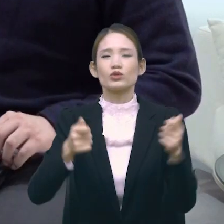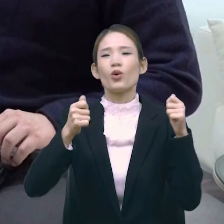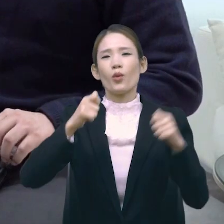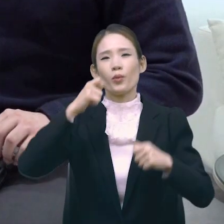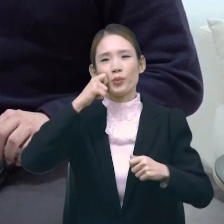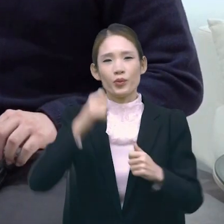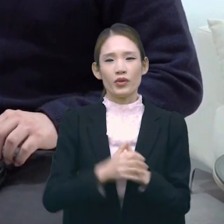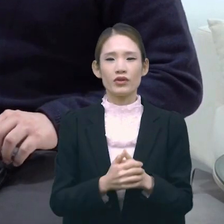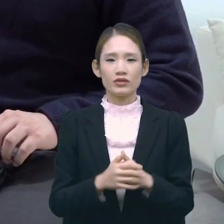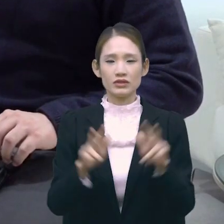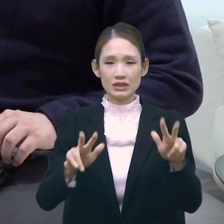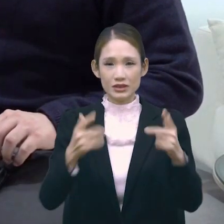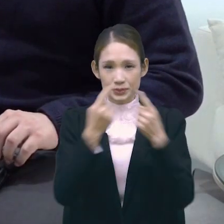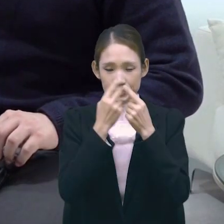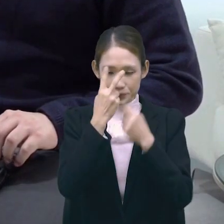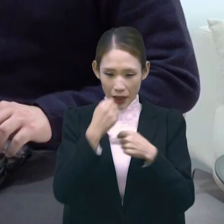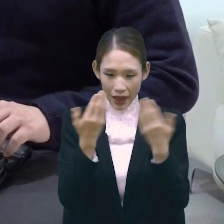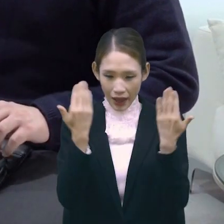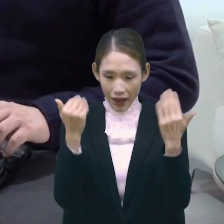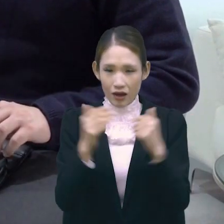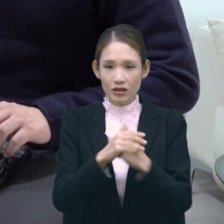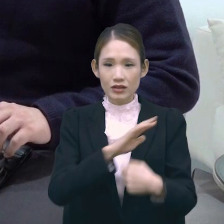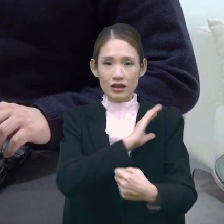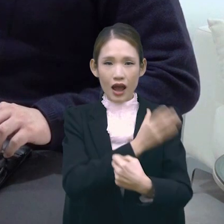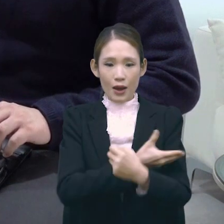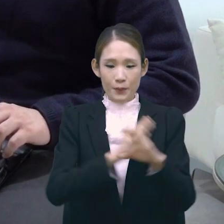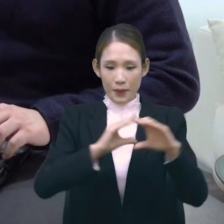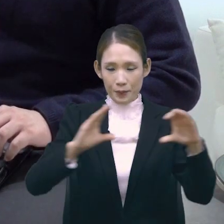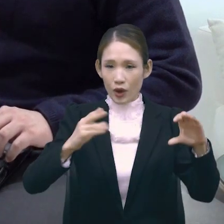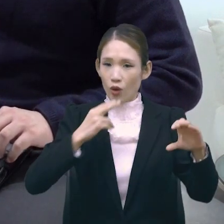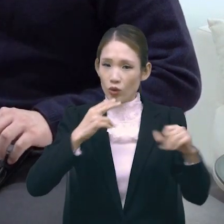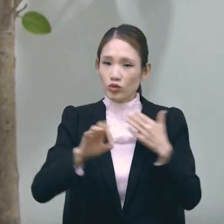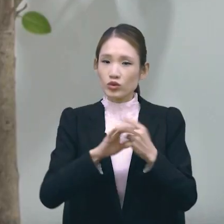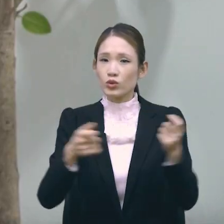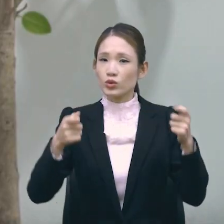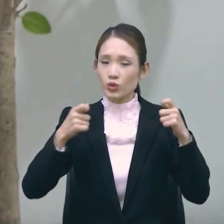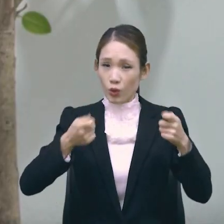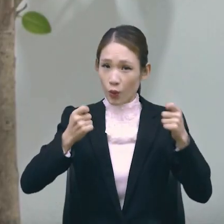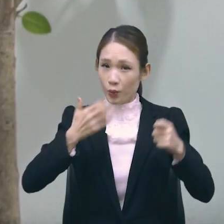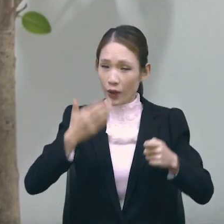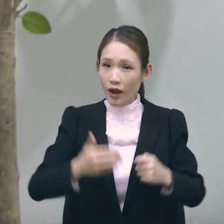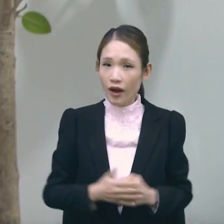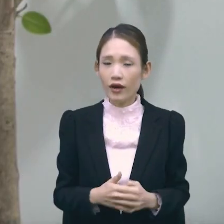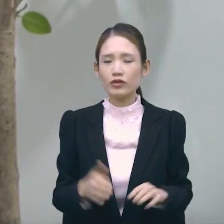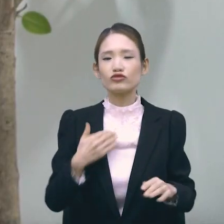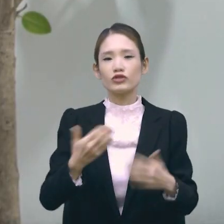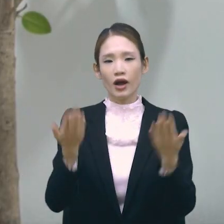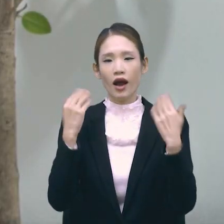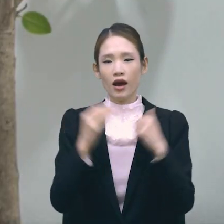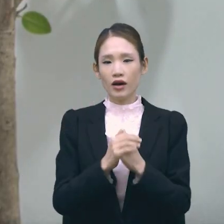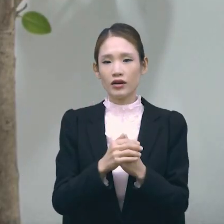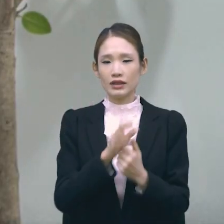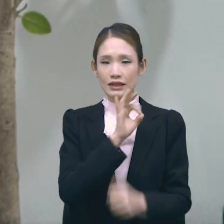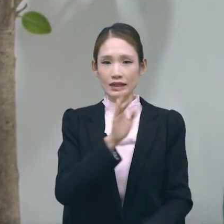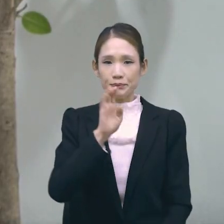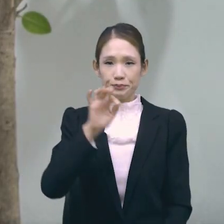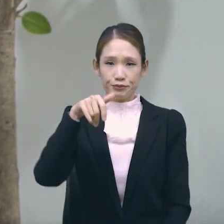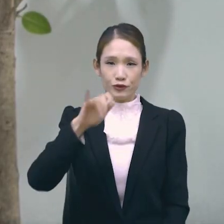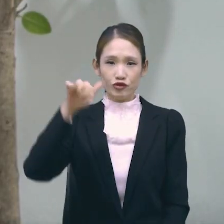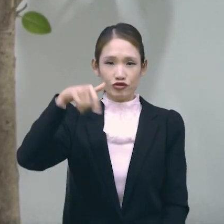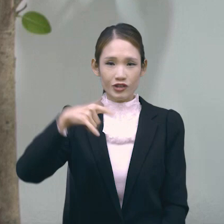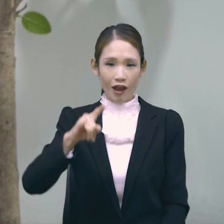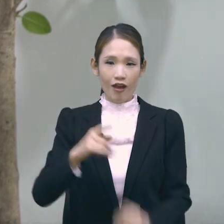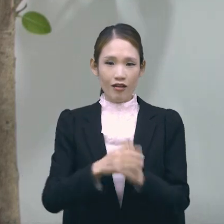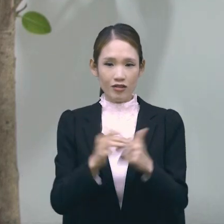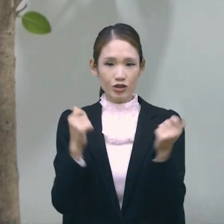같아요. 근데 지금 대학교는 안마사 자격증이 없어도 졸업할 수 있지 않나요? 맞아요. 우리 학교 같은 경우에는 인문계로만 전부